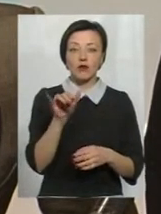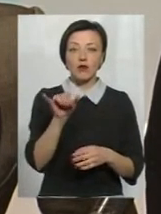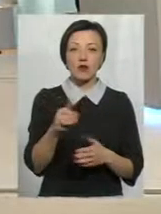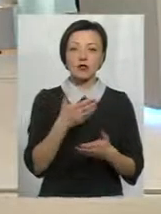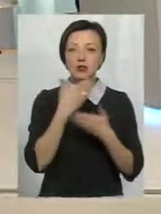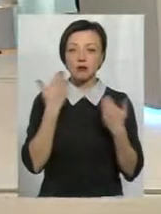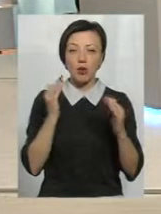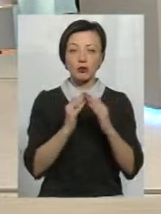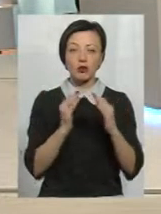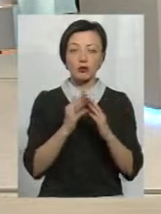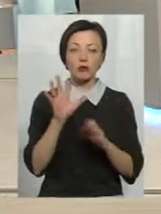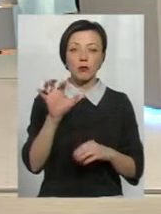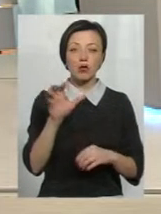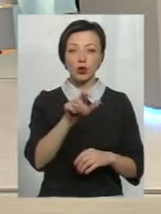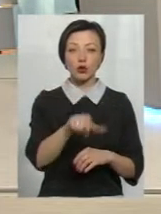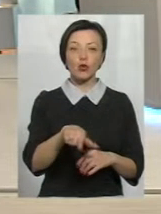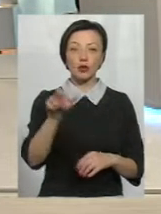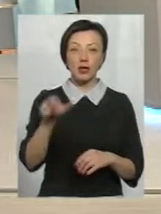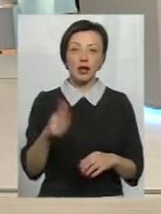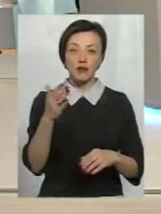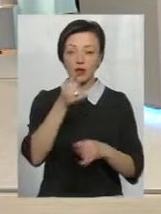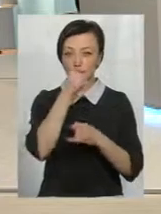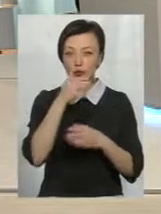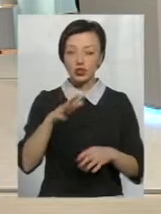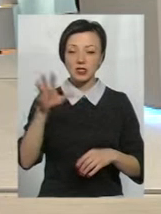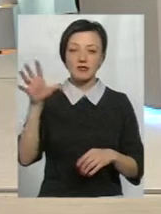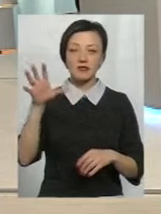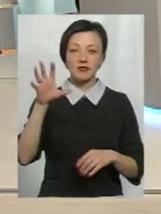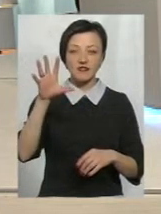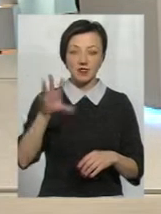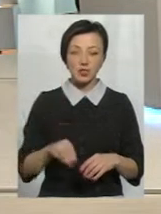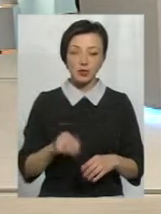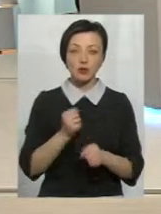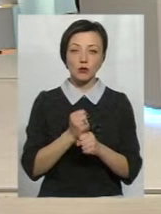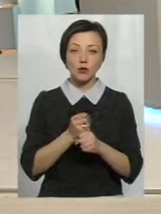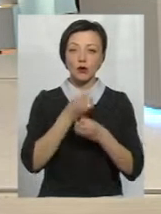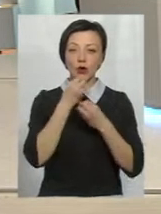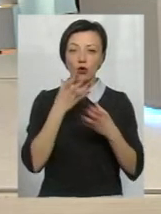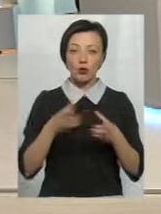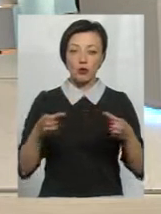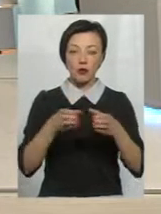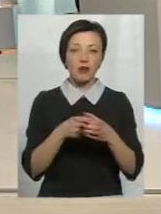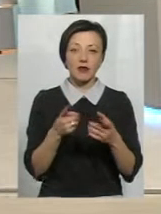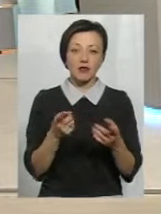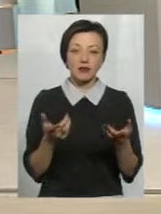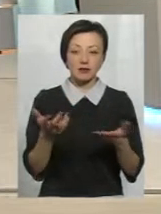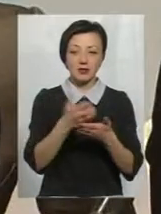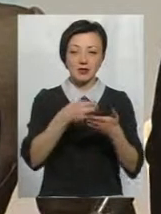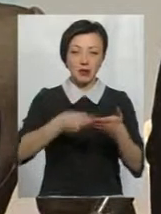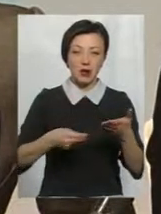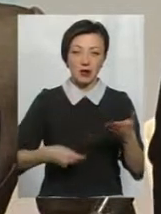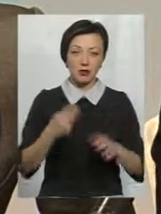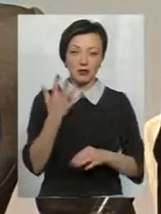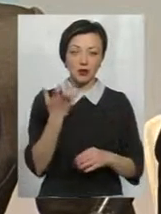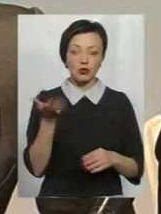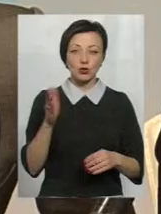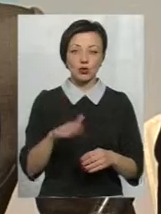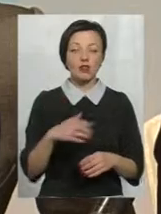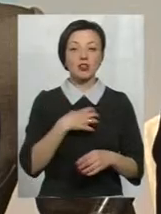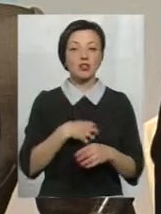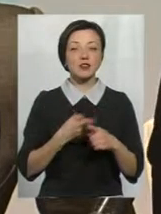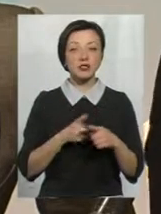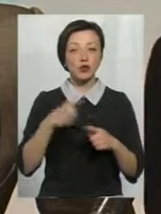500 людей, ну і там ви не зможете всі настільки зробити хорошу кампанію, то ви його не назбираєте. Тому важливо і